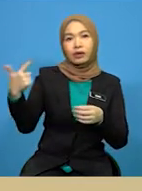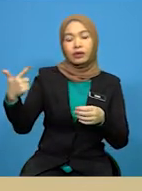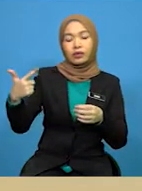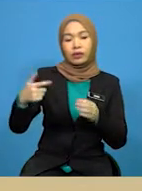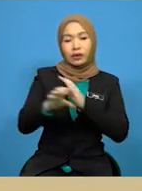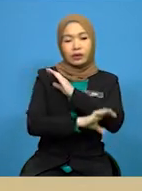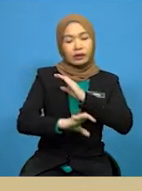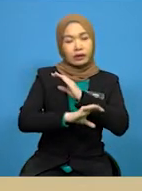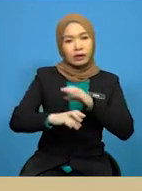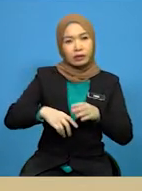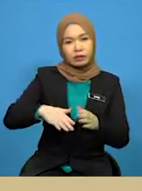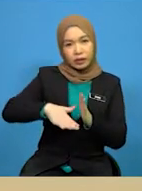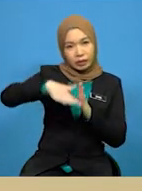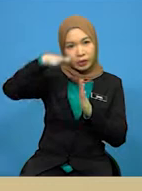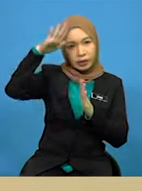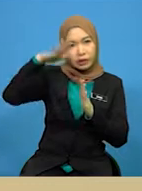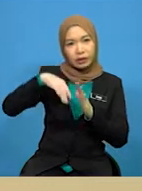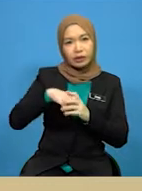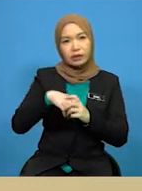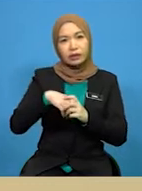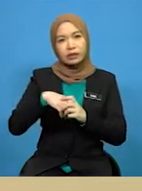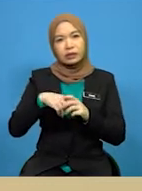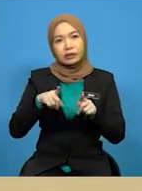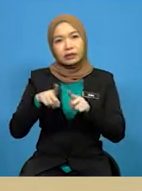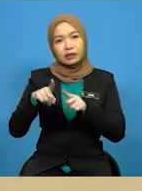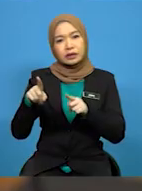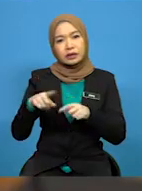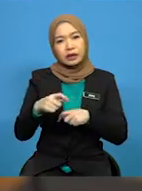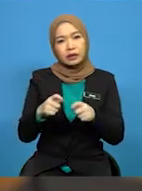saingan industri tempatan menurun.